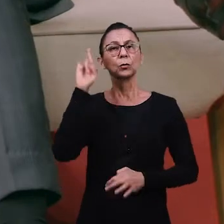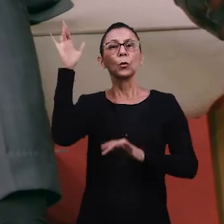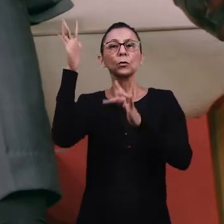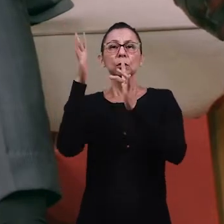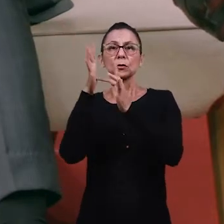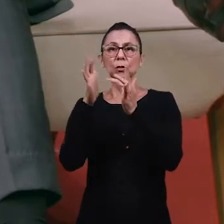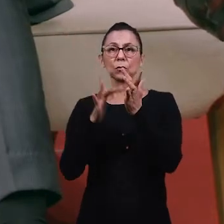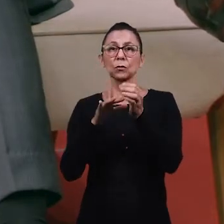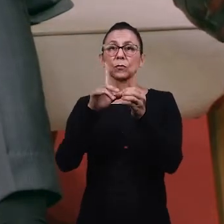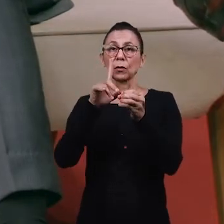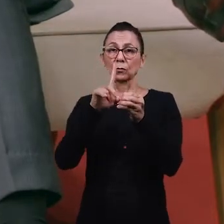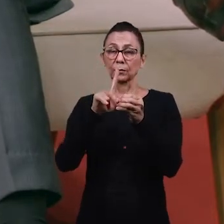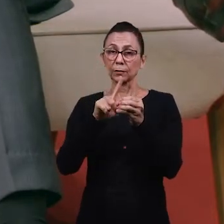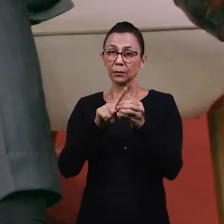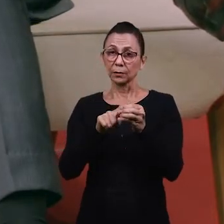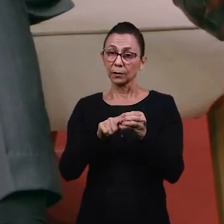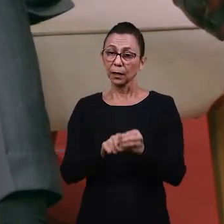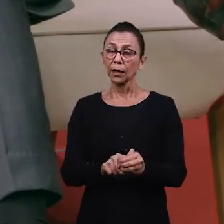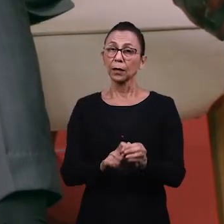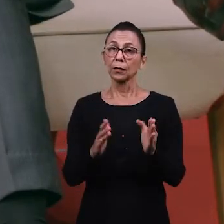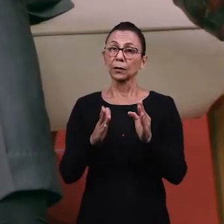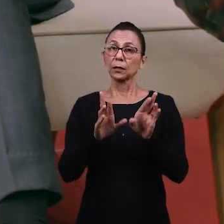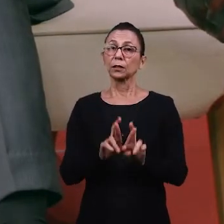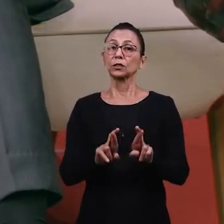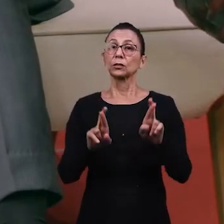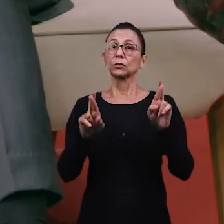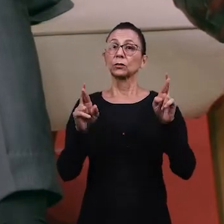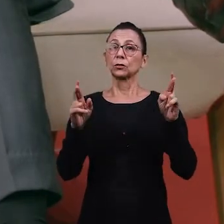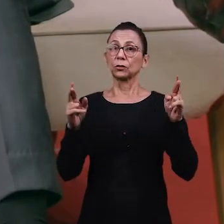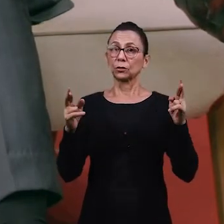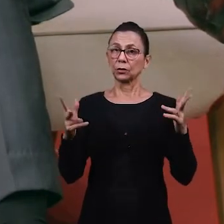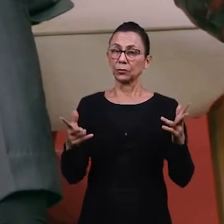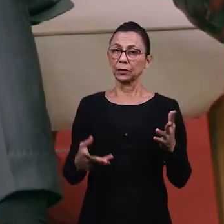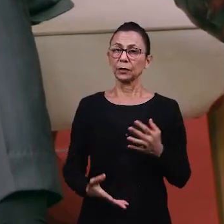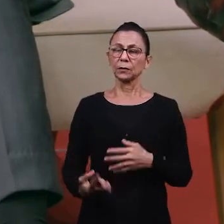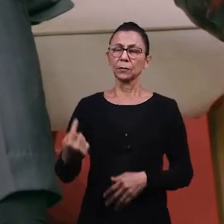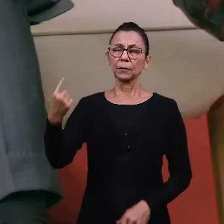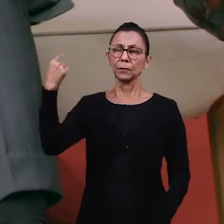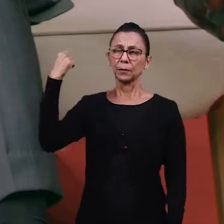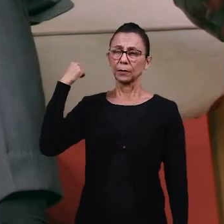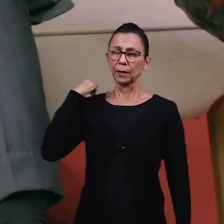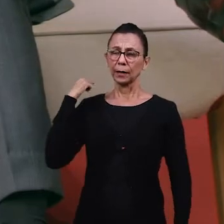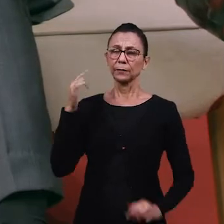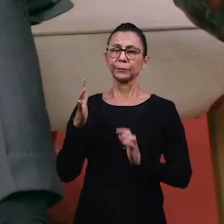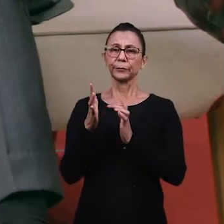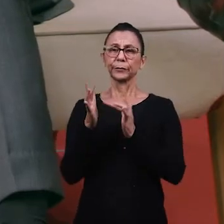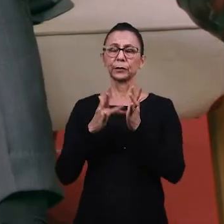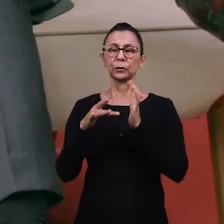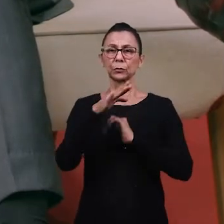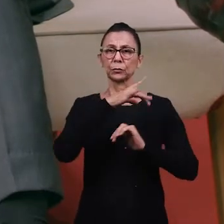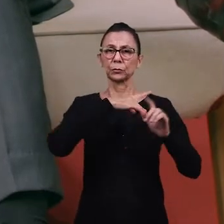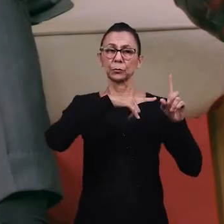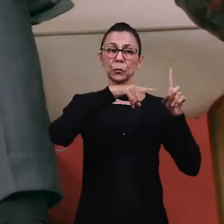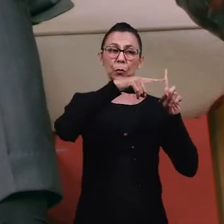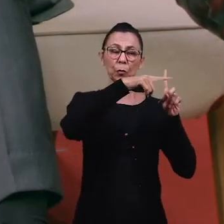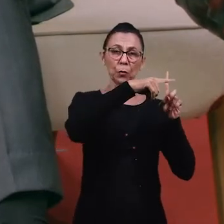célébration, elle n'est pas commencée maintenant. Bien sûr que quand le Seigneur Jésus reviendra,